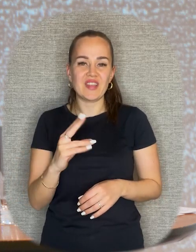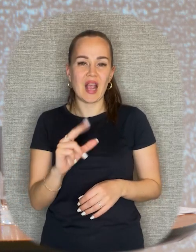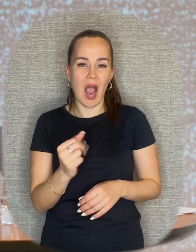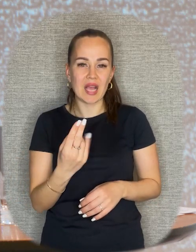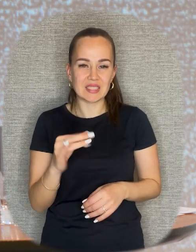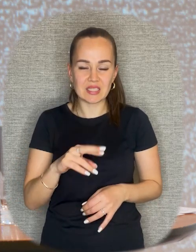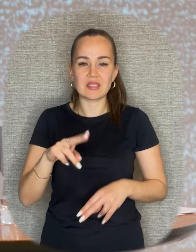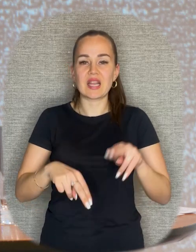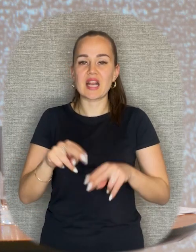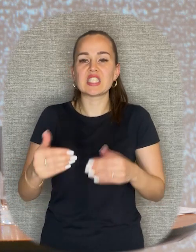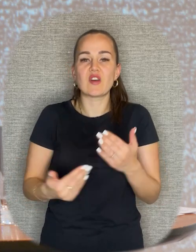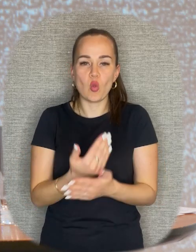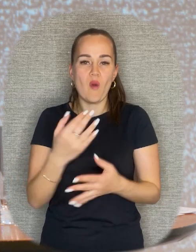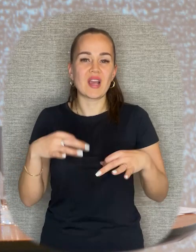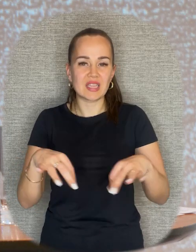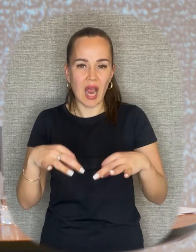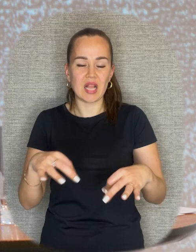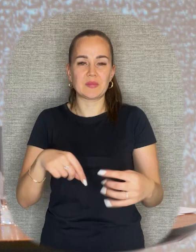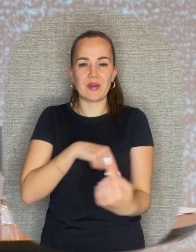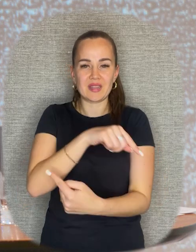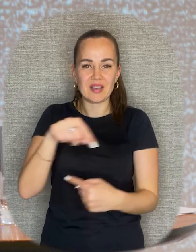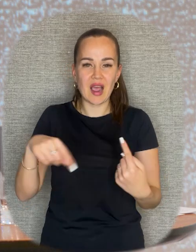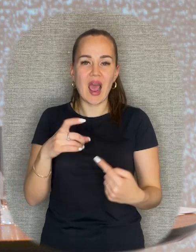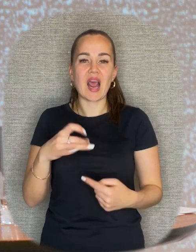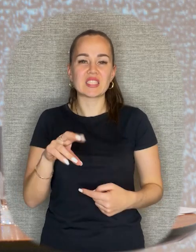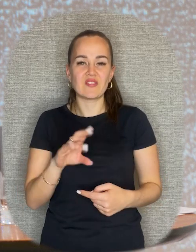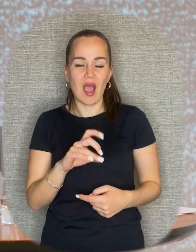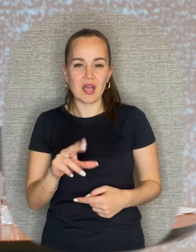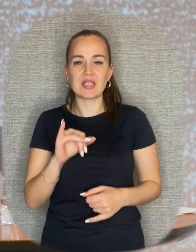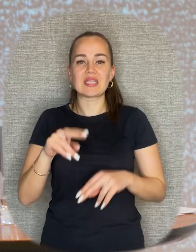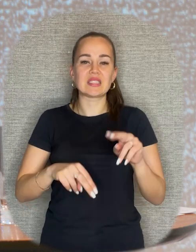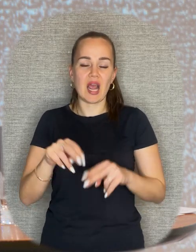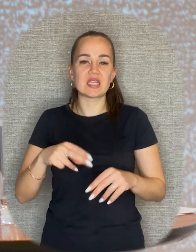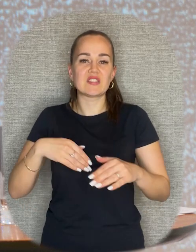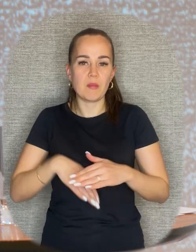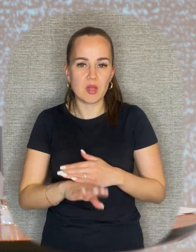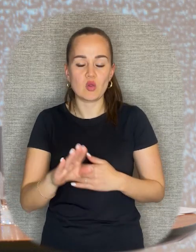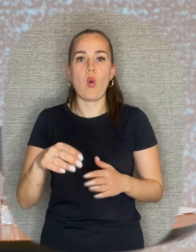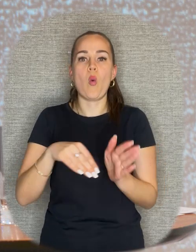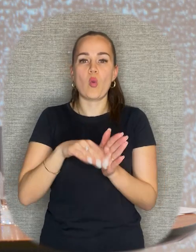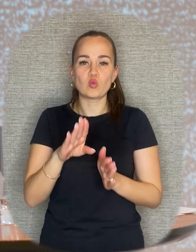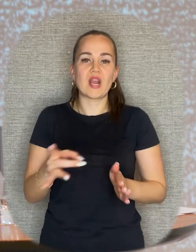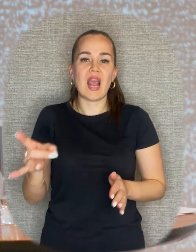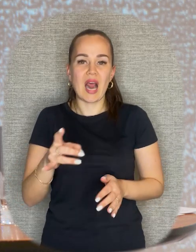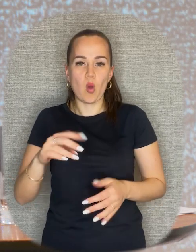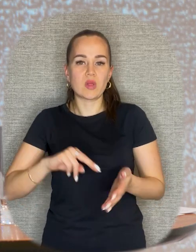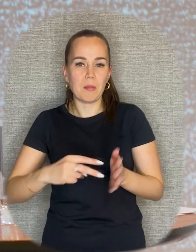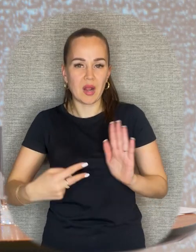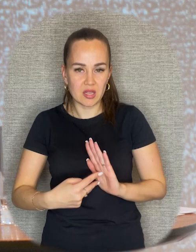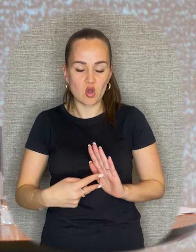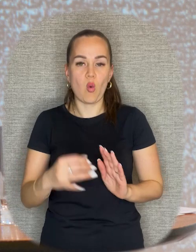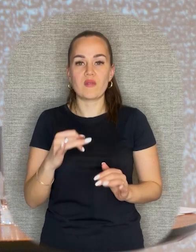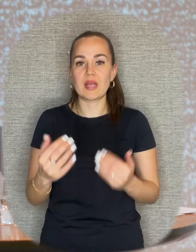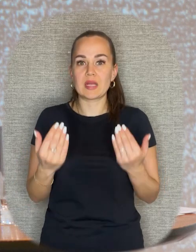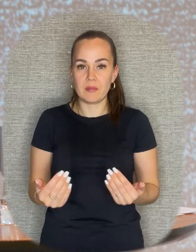планом это были те же самые проекты газификации и строительства новых транспортных